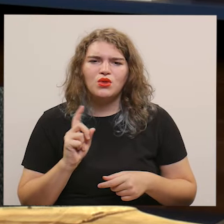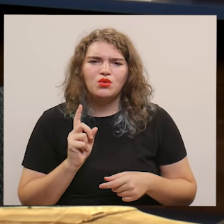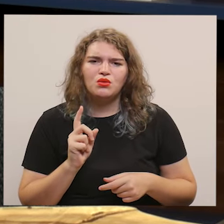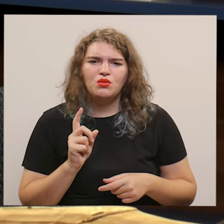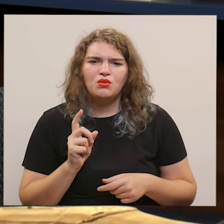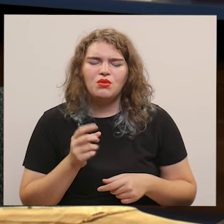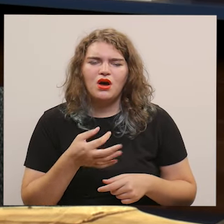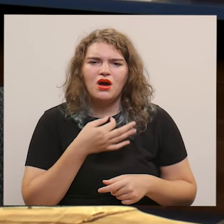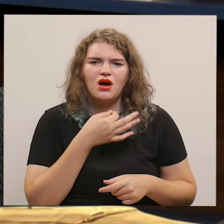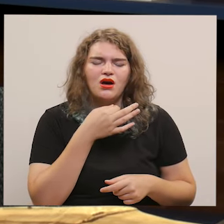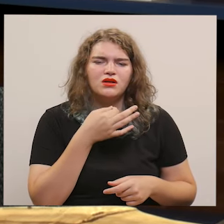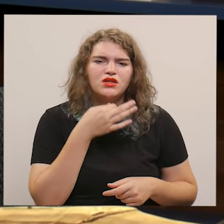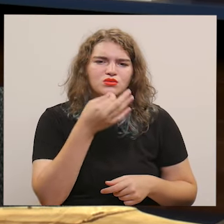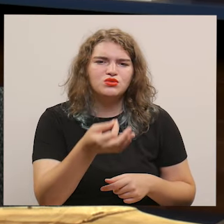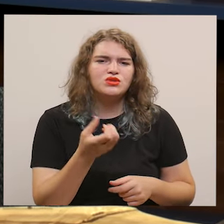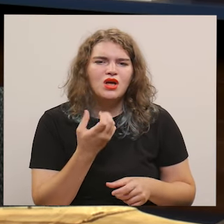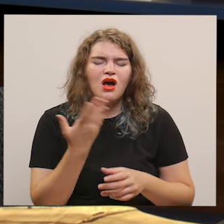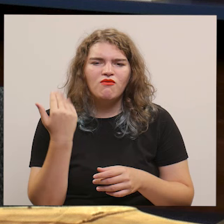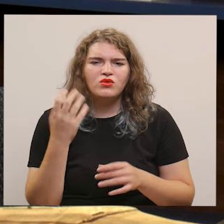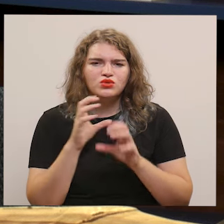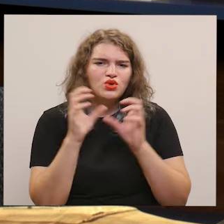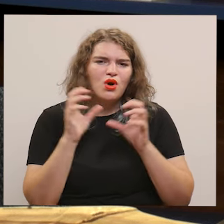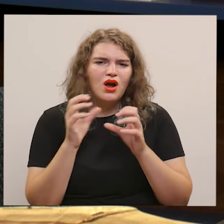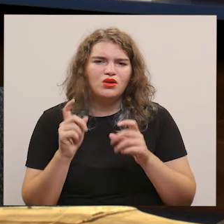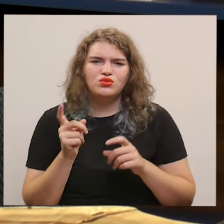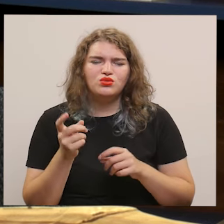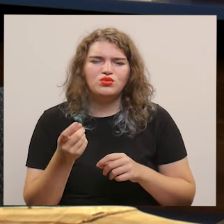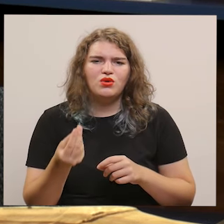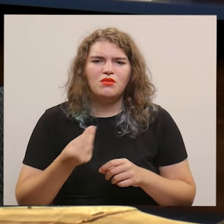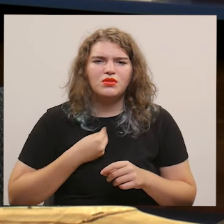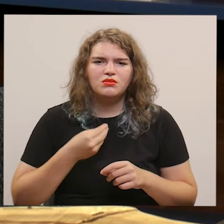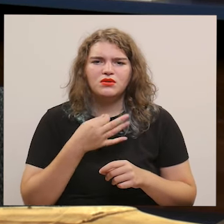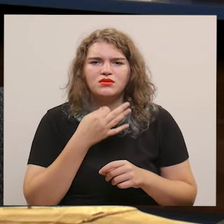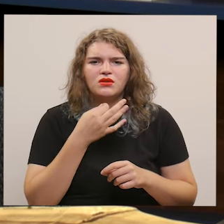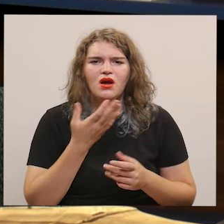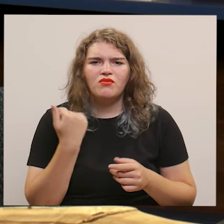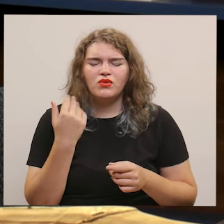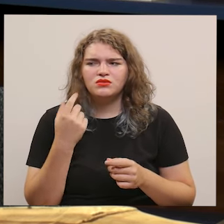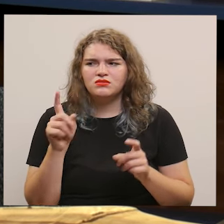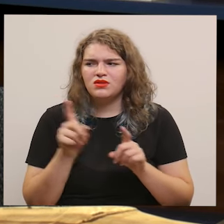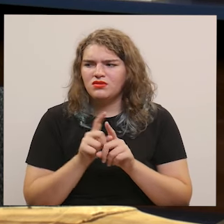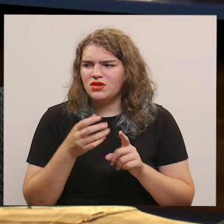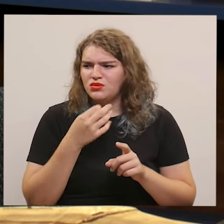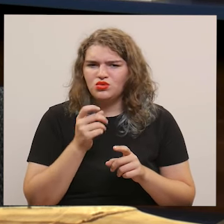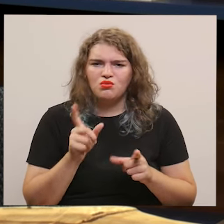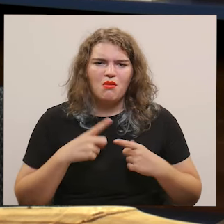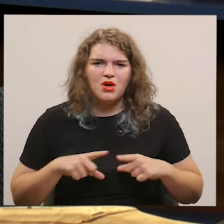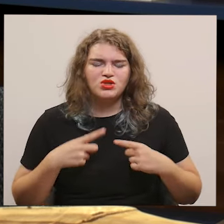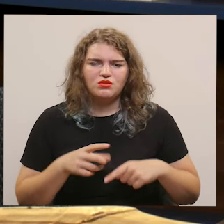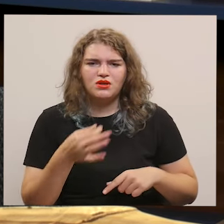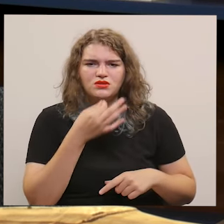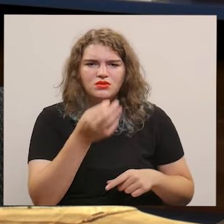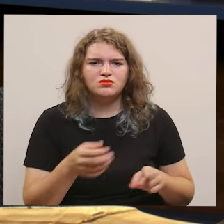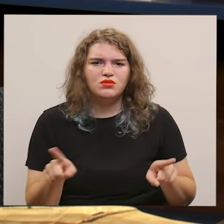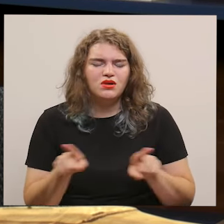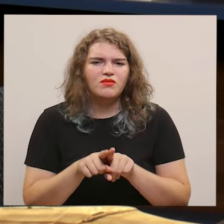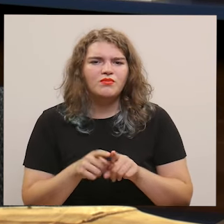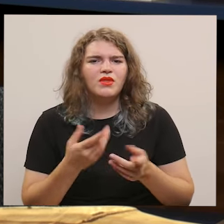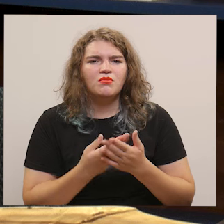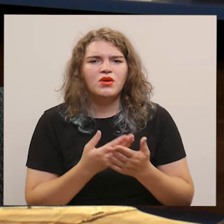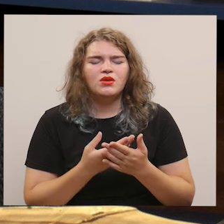răspuns șocant. Nu, n-am primit deloc un răspuns. A fost un răspuns halucinant la care nu m-am așteptat. Pentru că